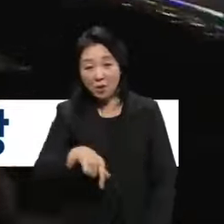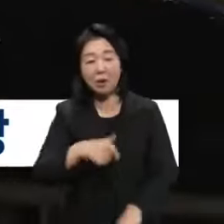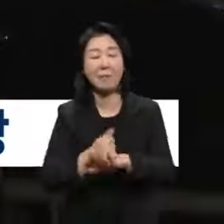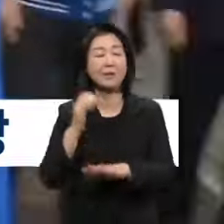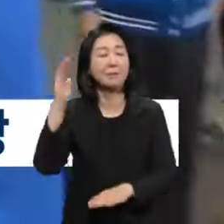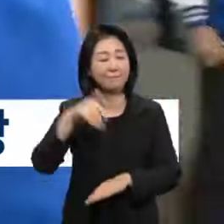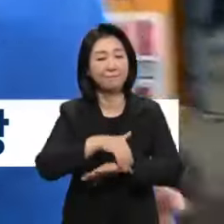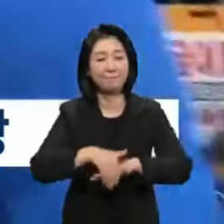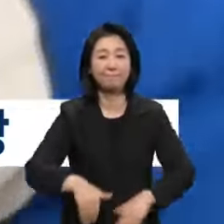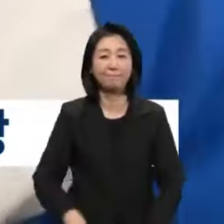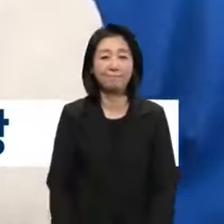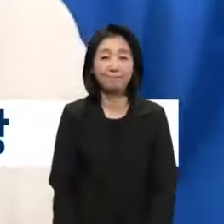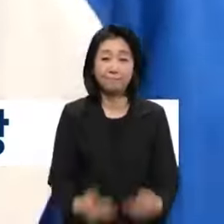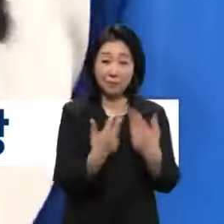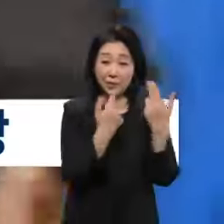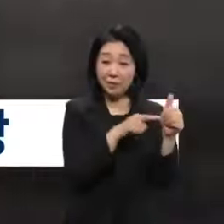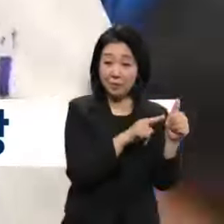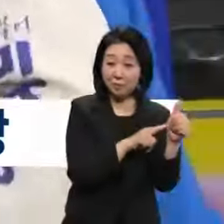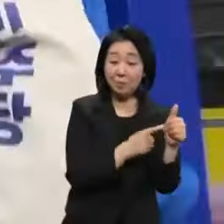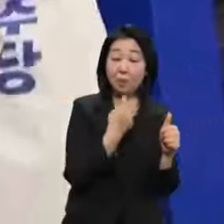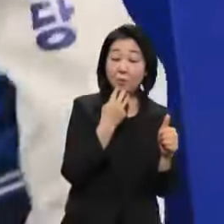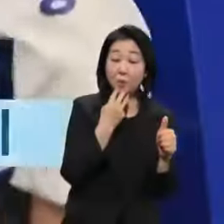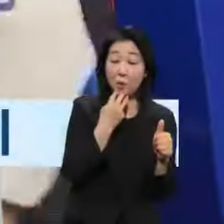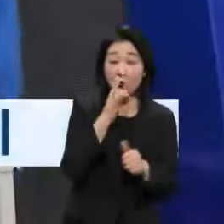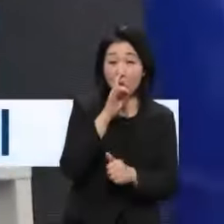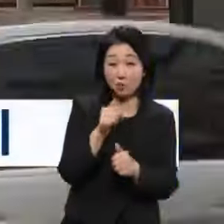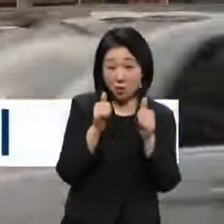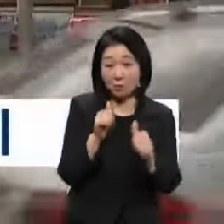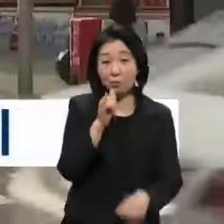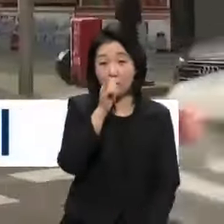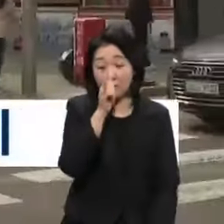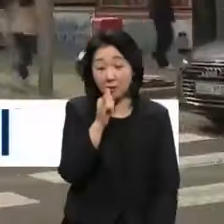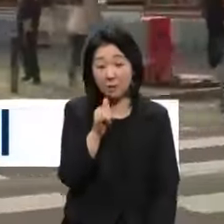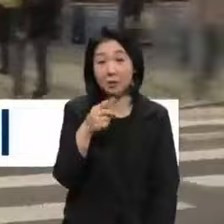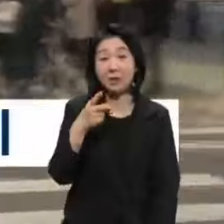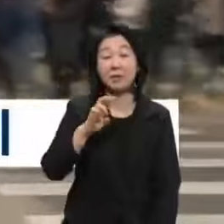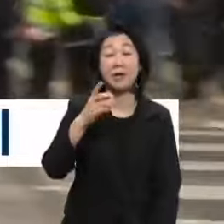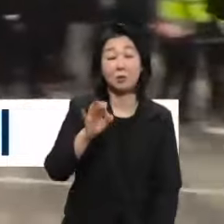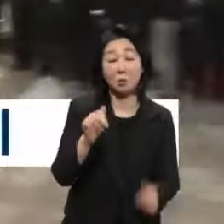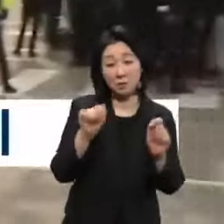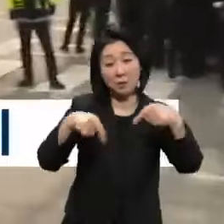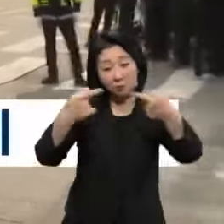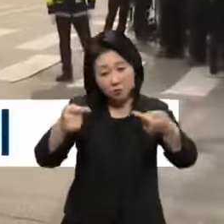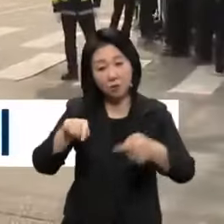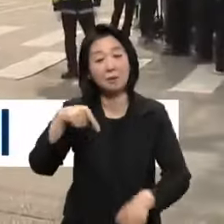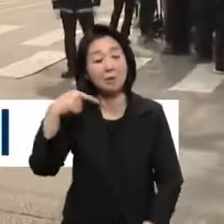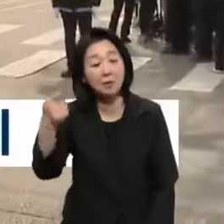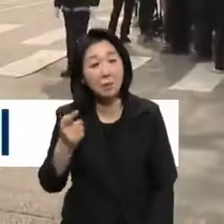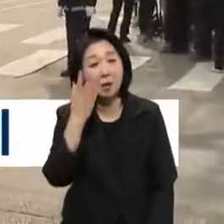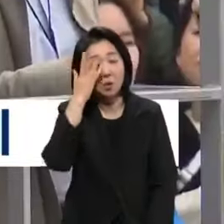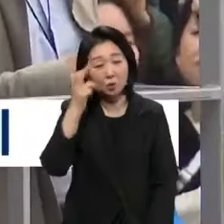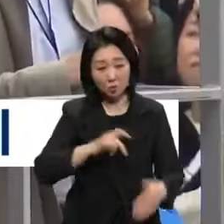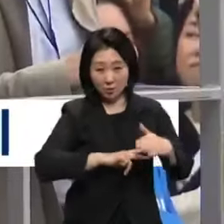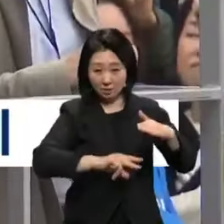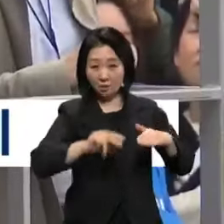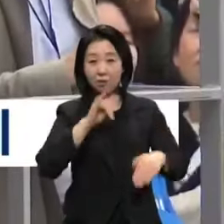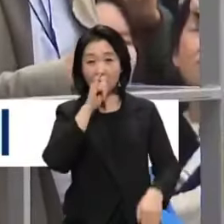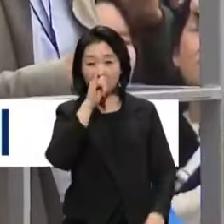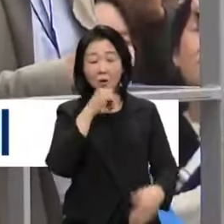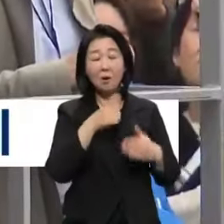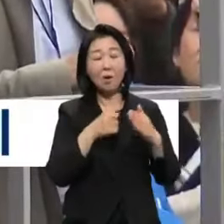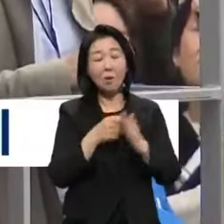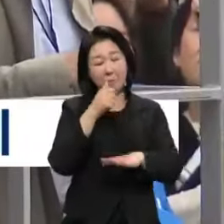나섭니다. 이재명 대표는 서울중앙지법에서 열리는 대장동 재판에 출석한 뒤 용산역 광장에서 열리는